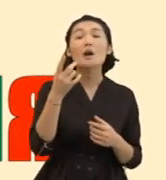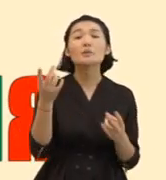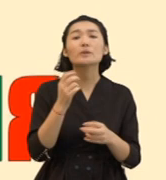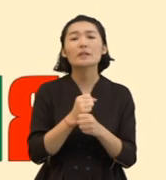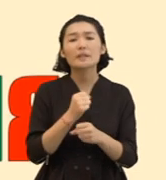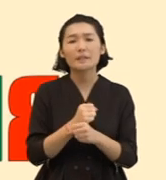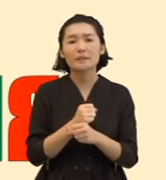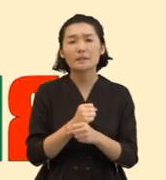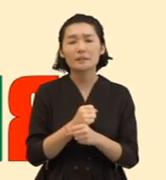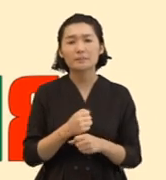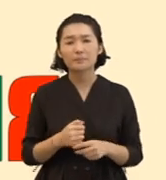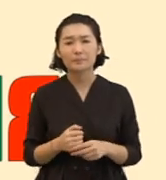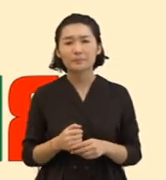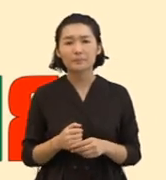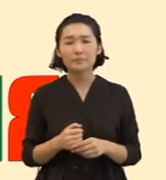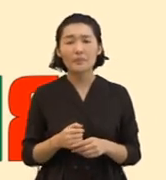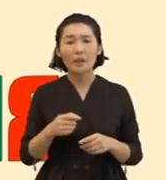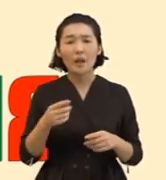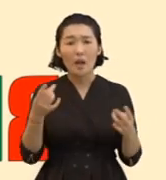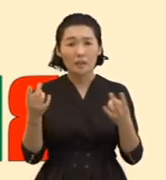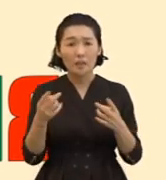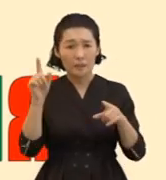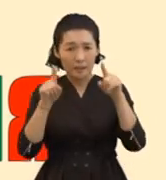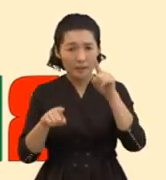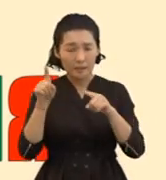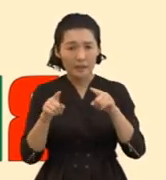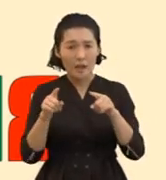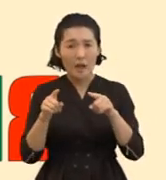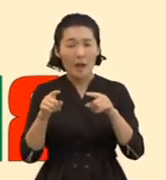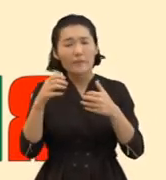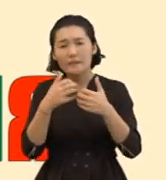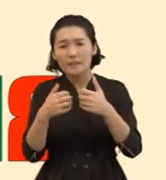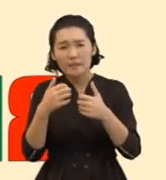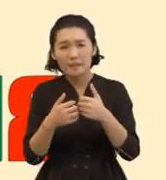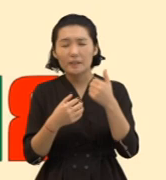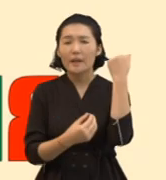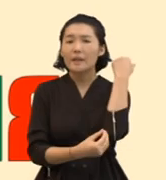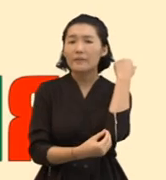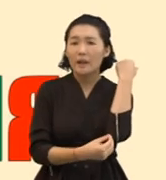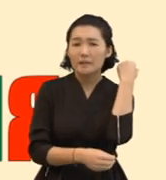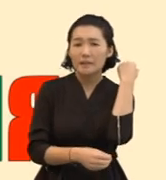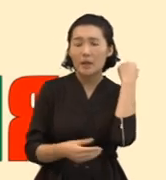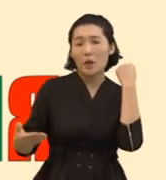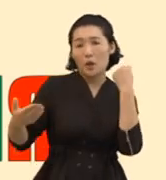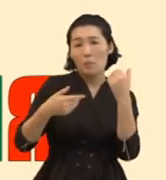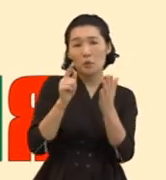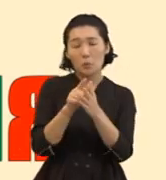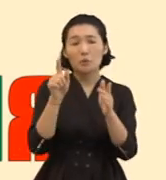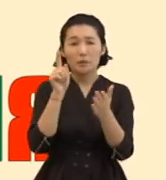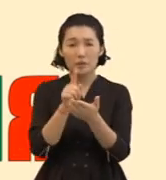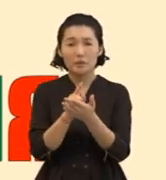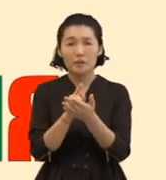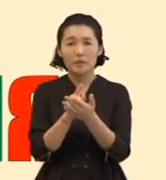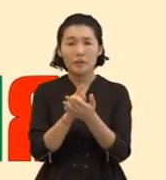дело в том что иногда и в середине и в конце слова мы тоже должны изображать два звука